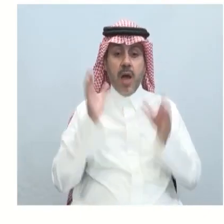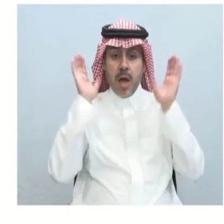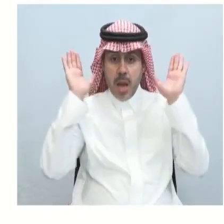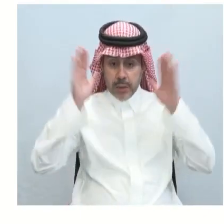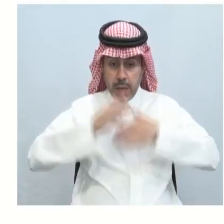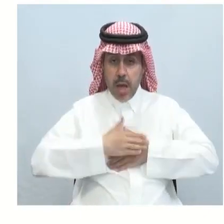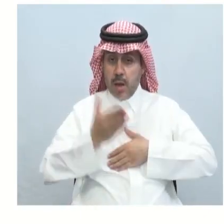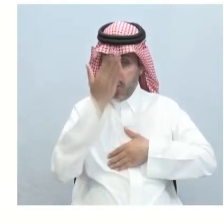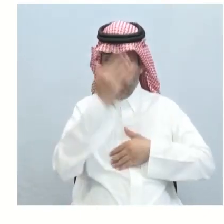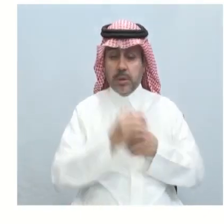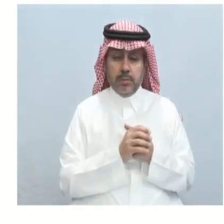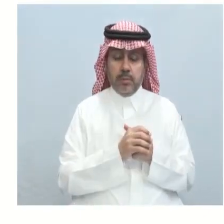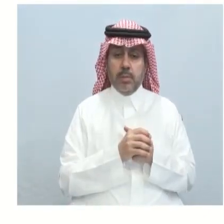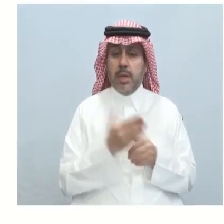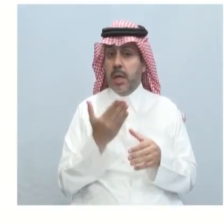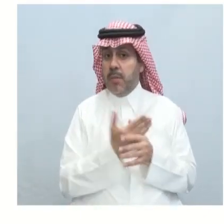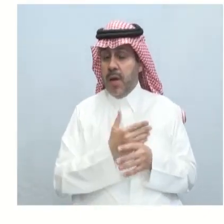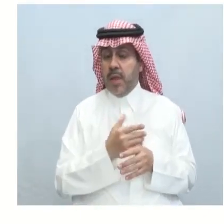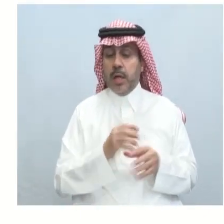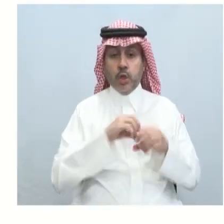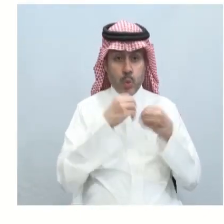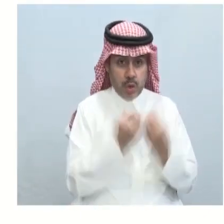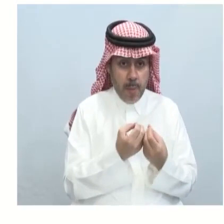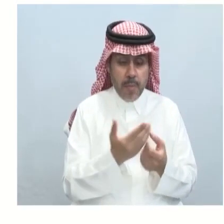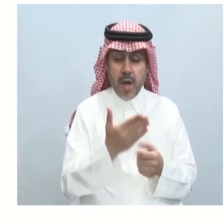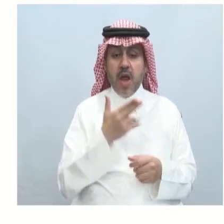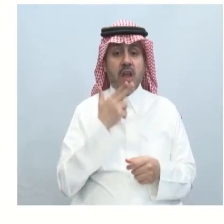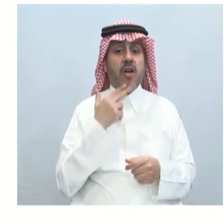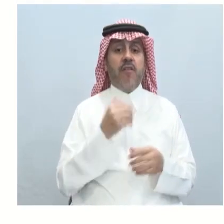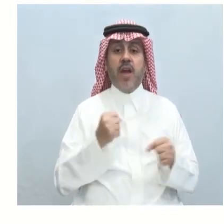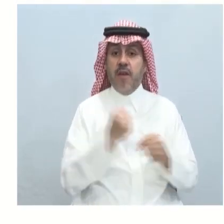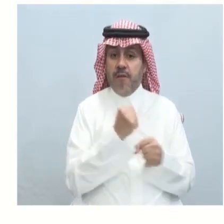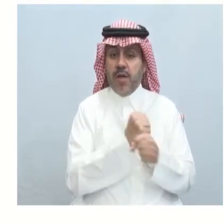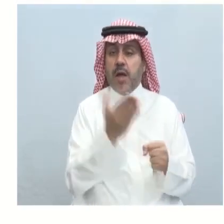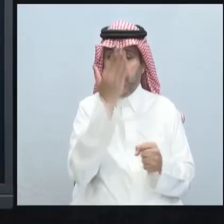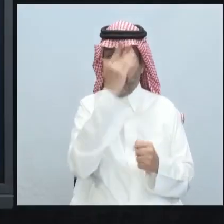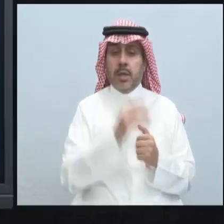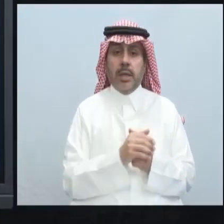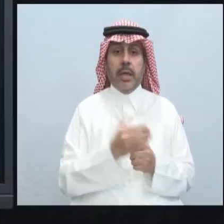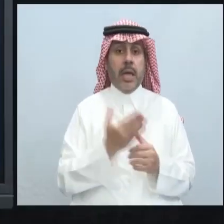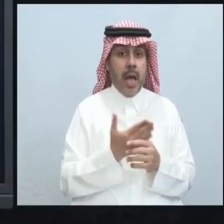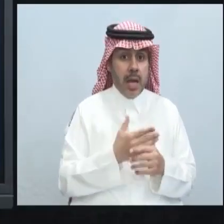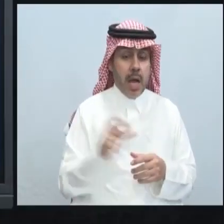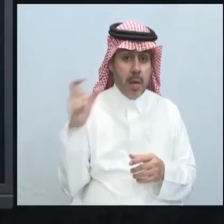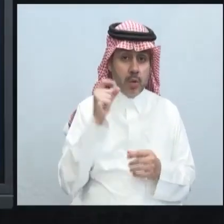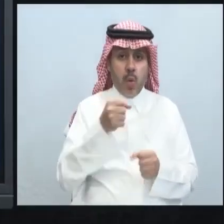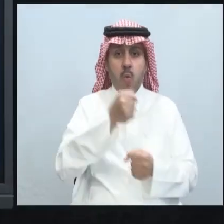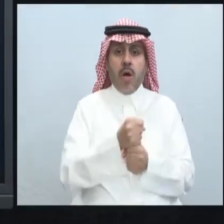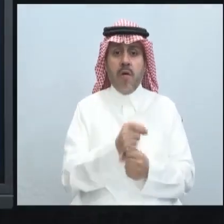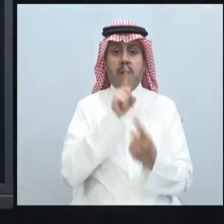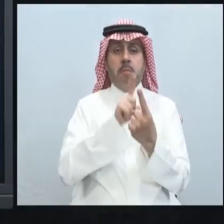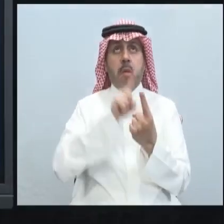العباده هيا ابنائي لماذا احسنتم لان المسلم يقف امام الله سبحانه وتعالى في العباده